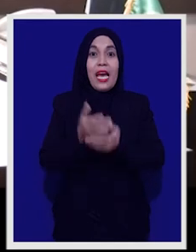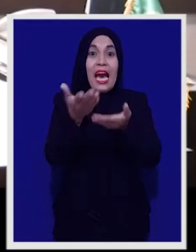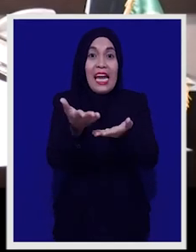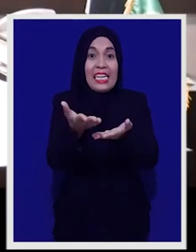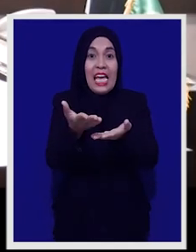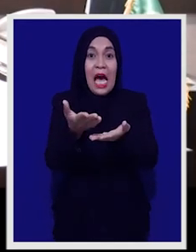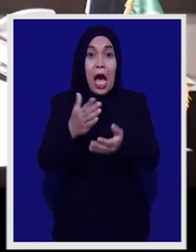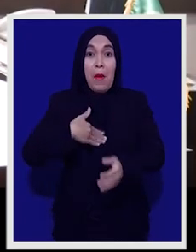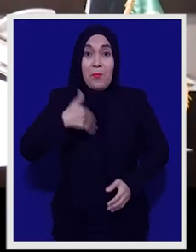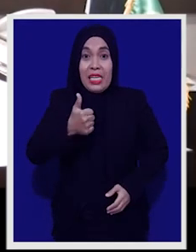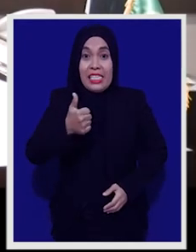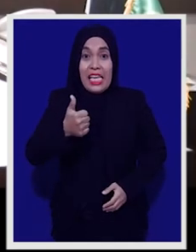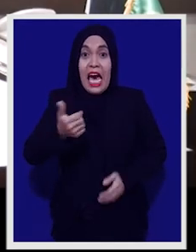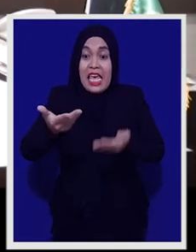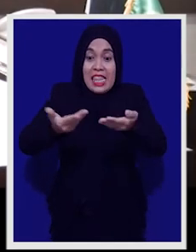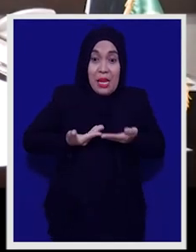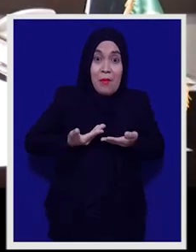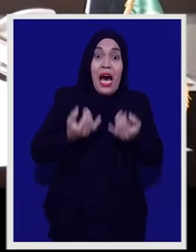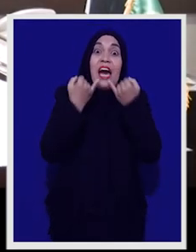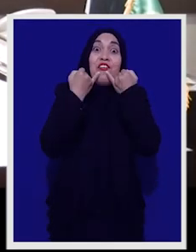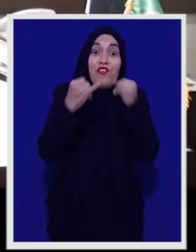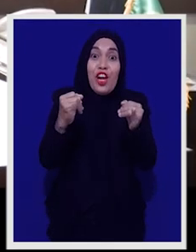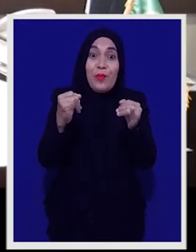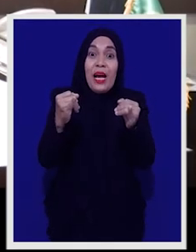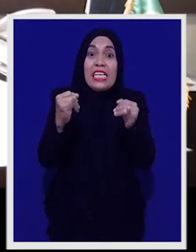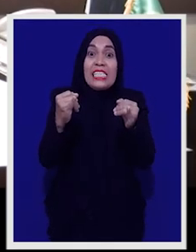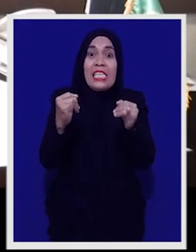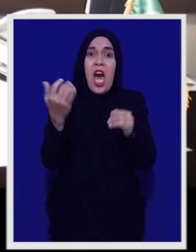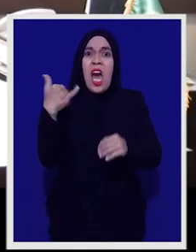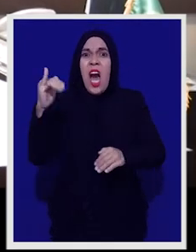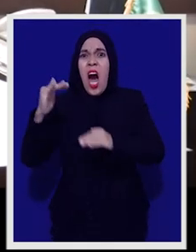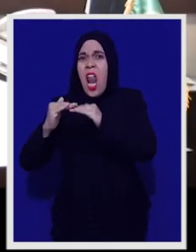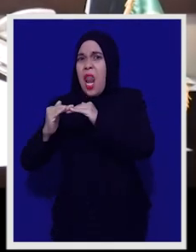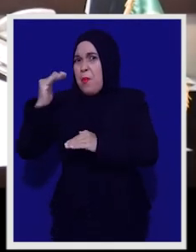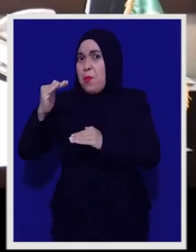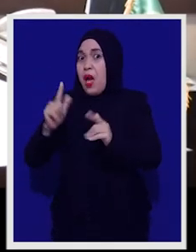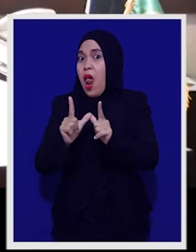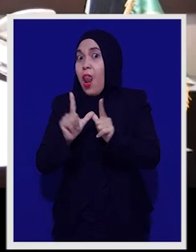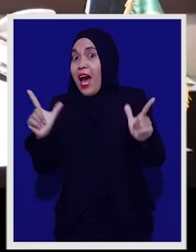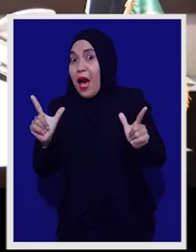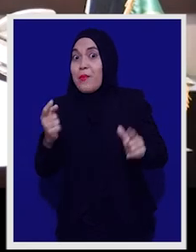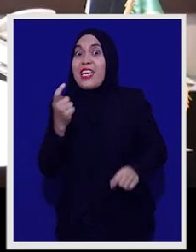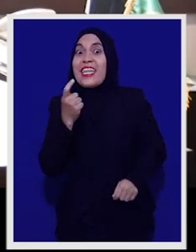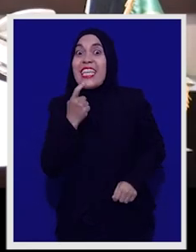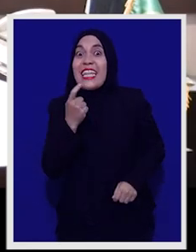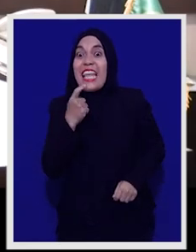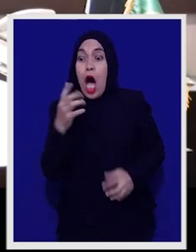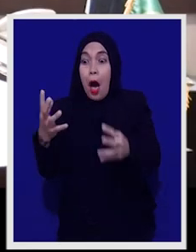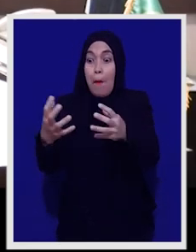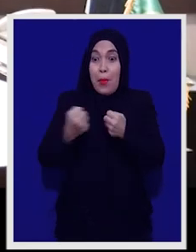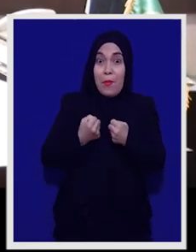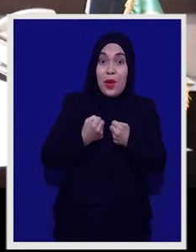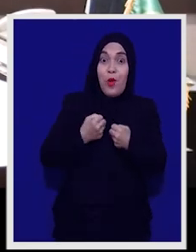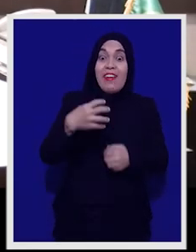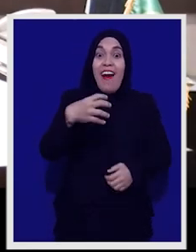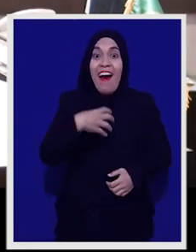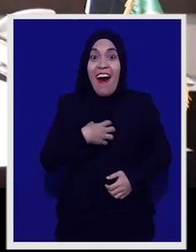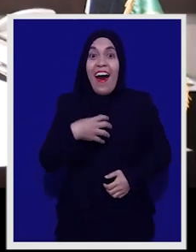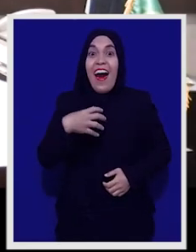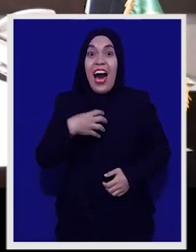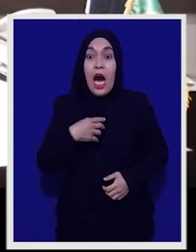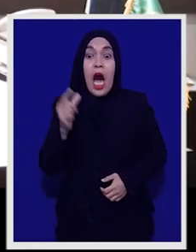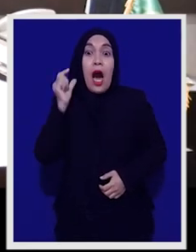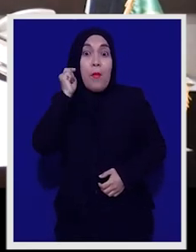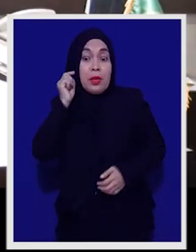Anda dapat memperoleh informasi yang lebih lengkap tentang pemenuhan